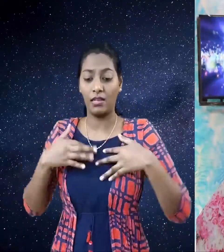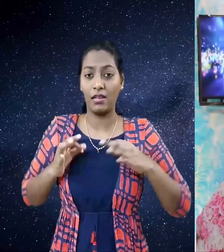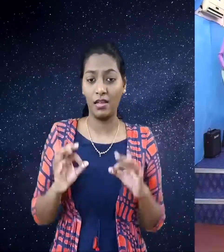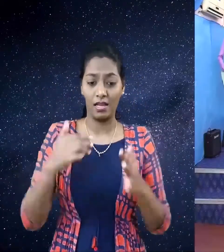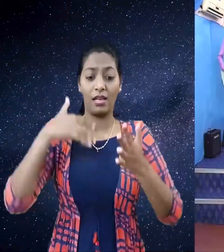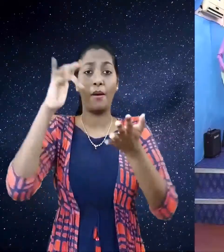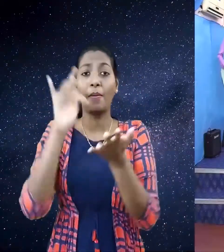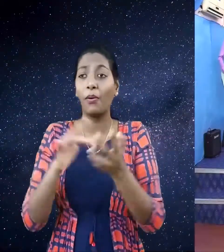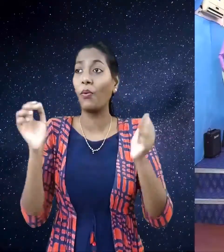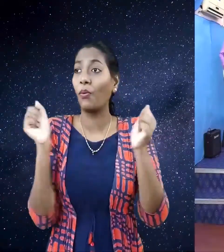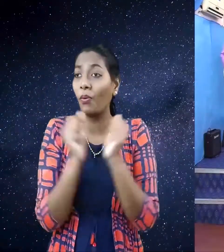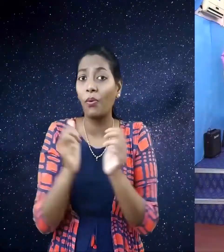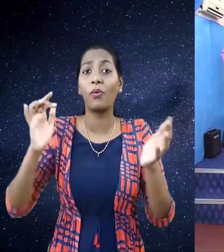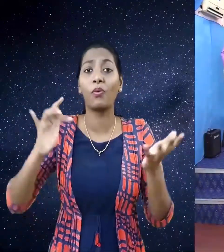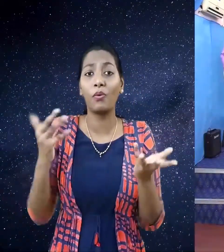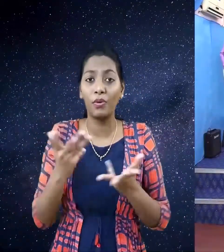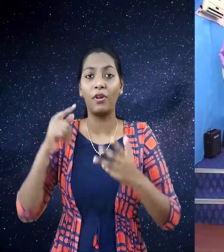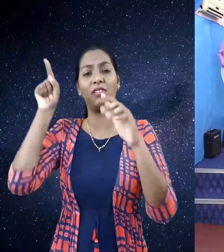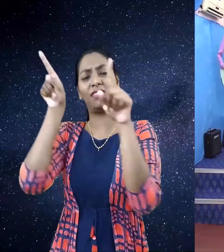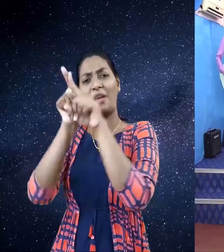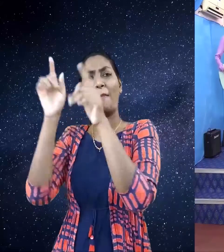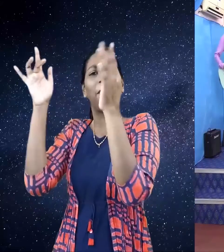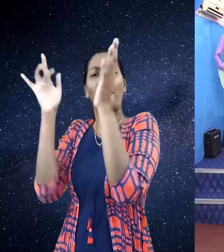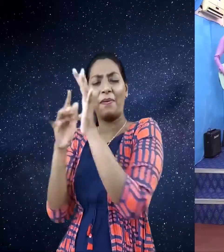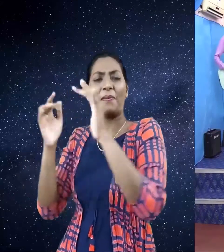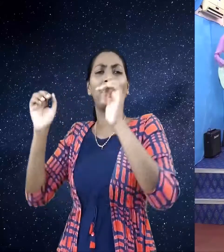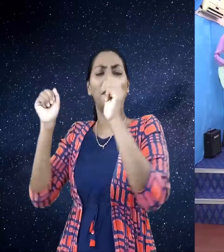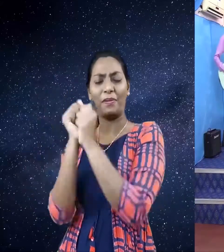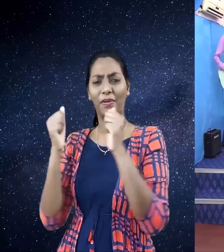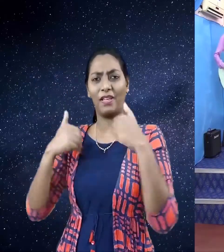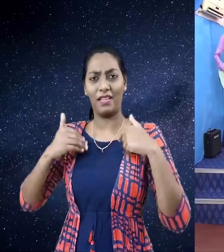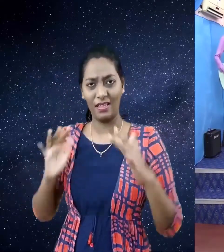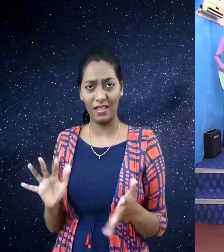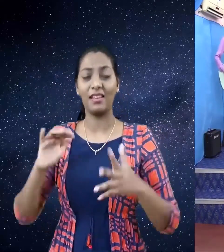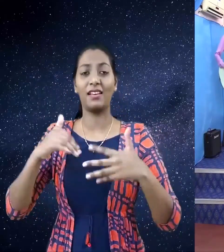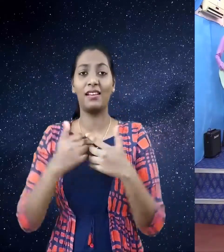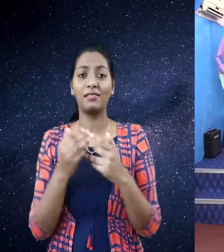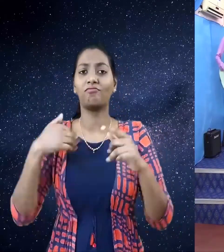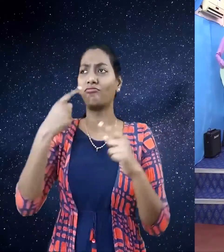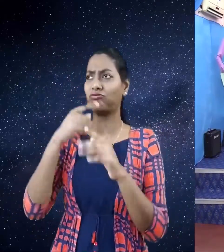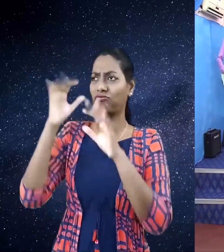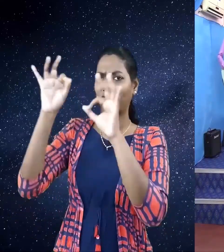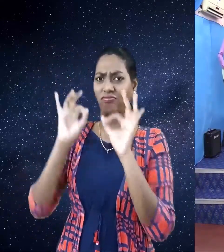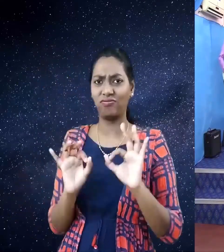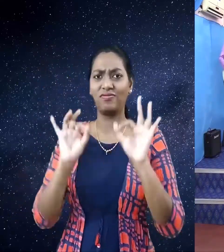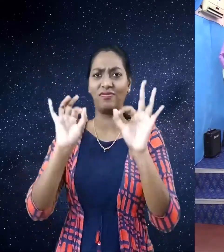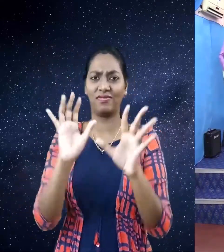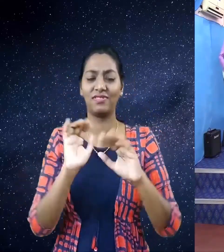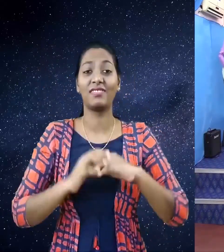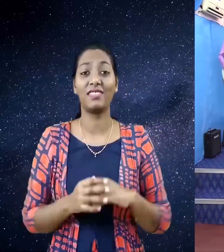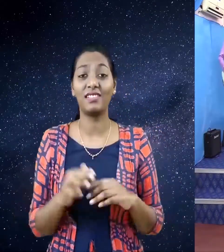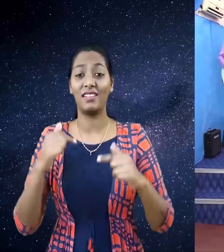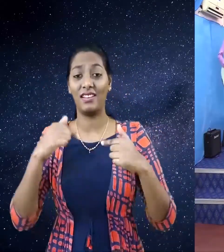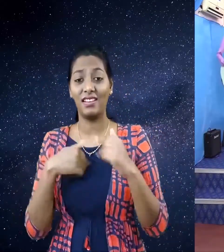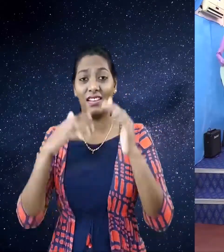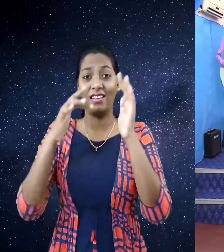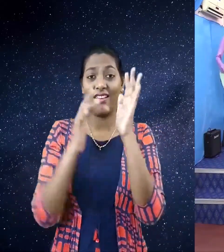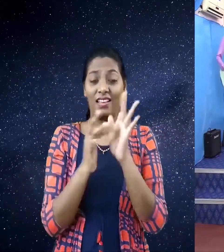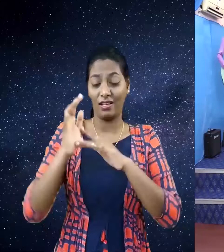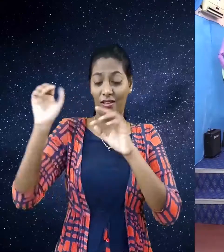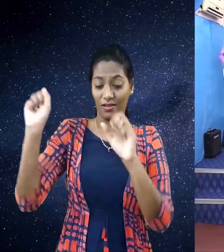वहाँ हूँ जहाँ मेरे पास जो वो कहता मैं कौन मैं जानता मैं वो हूँ जो